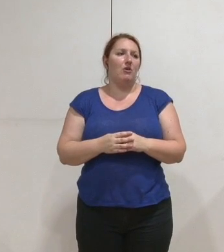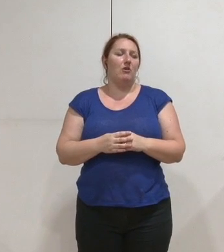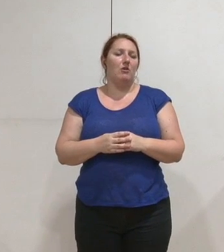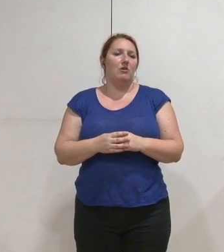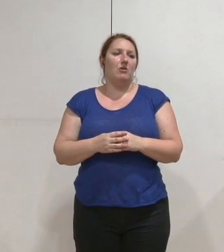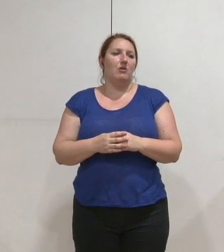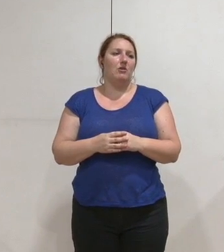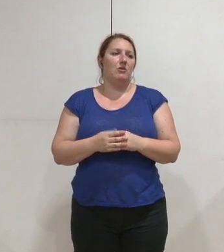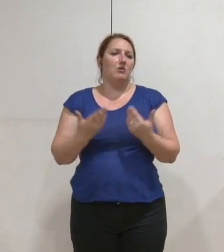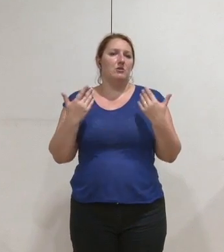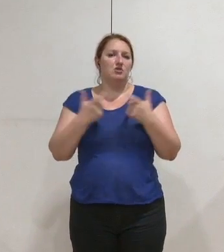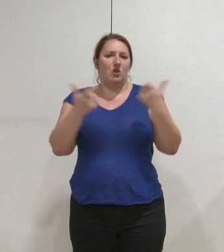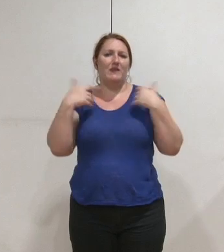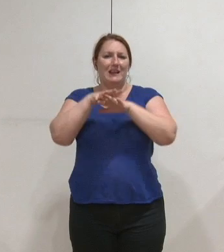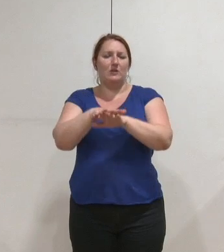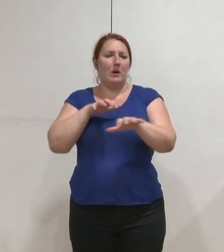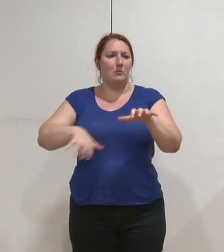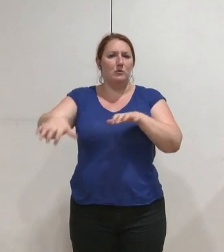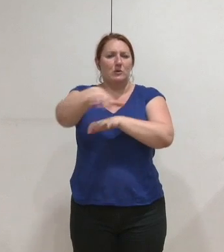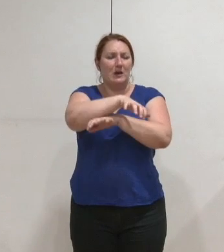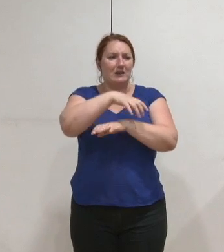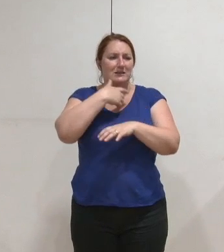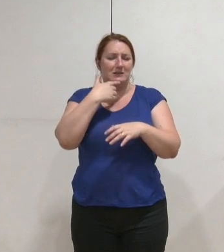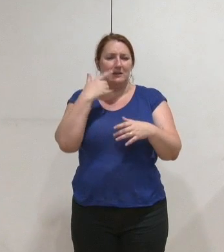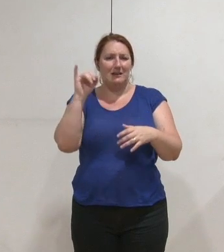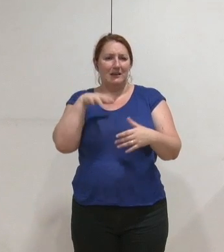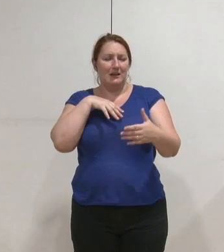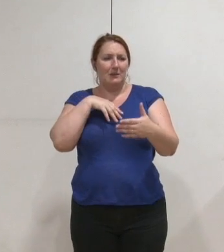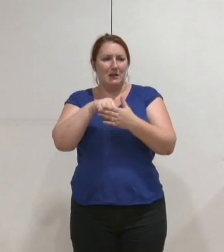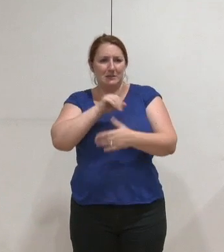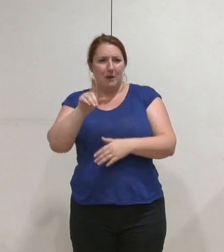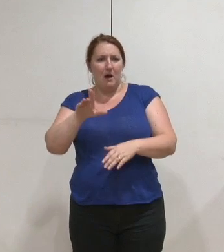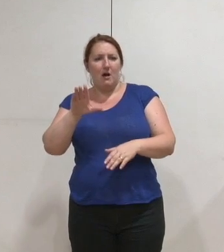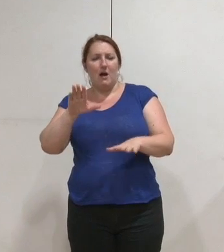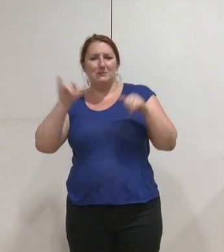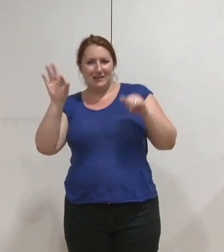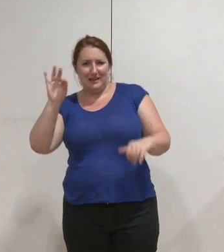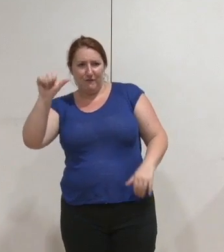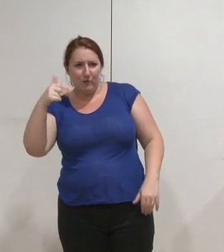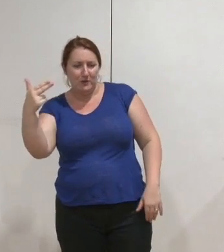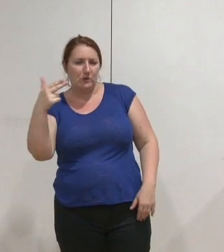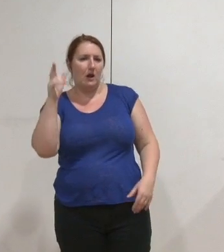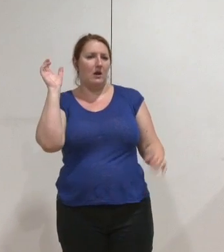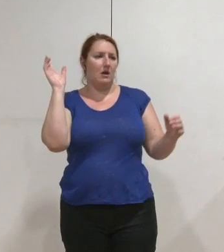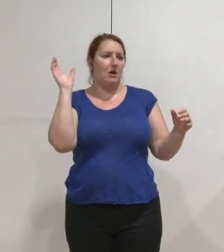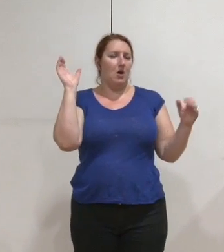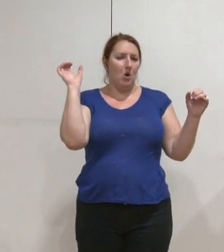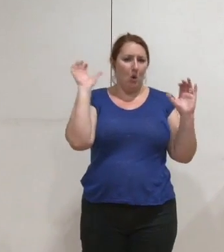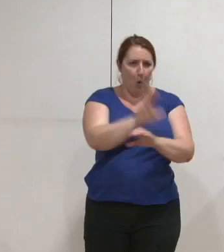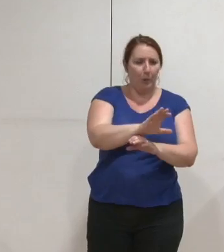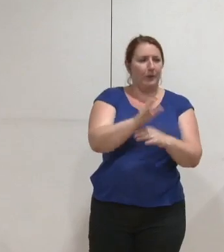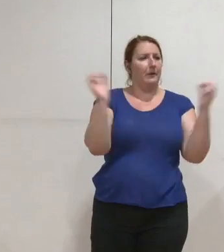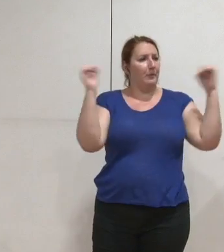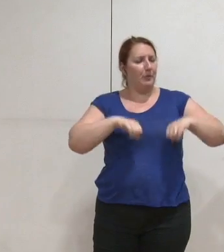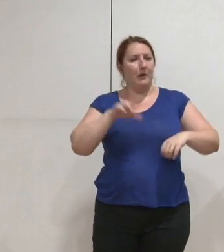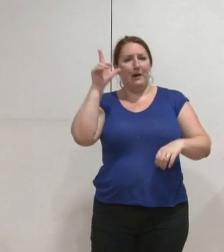métropolitain qui ne prend pas part au vote qui s'abstient frond national qui vote contre qui vote pour républicain udi